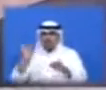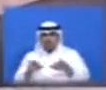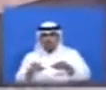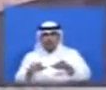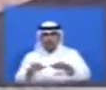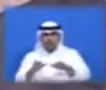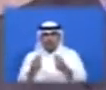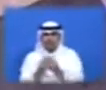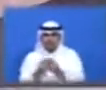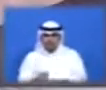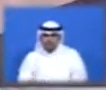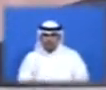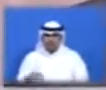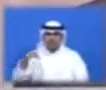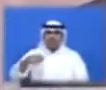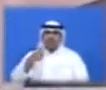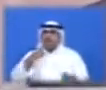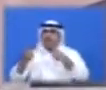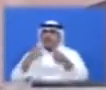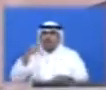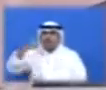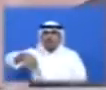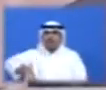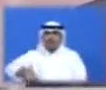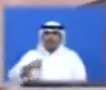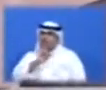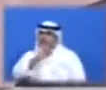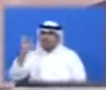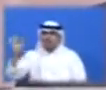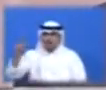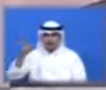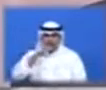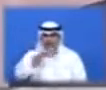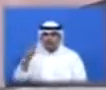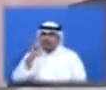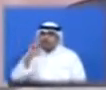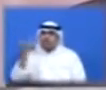عن نظام التأمين الصحي، طبعا هناك في توجه